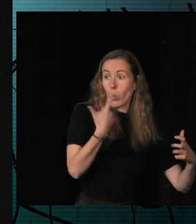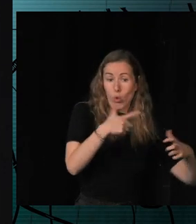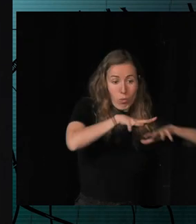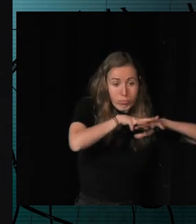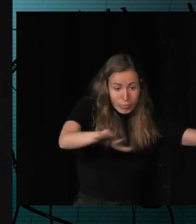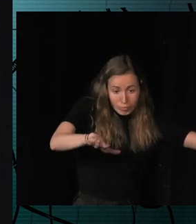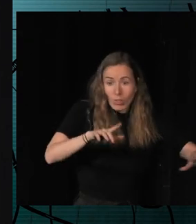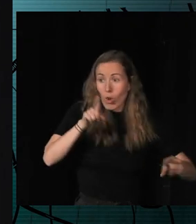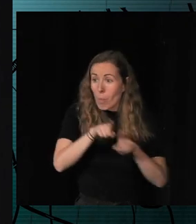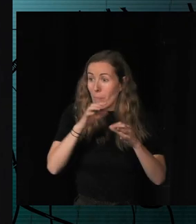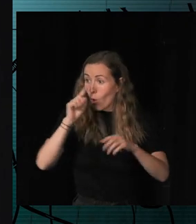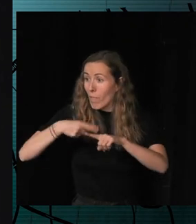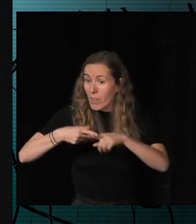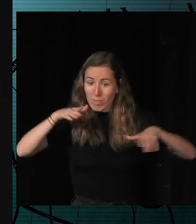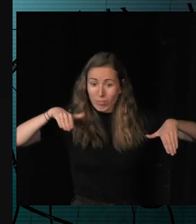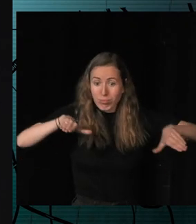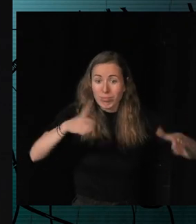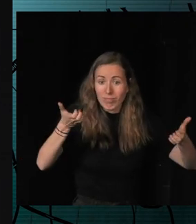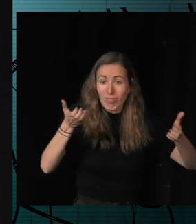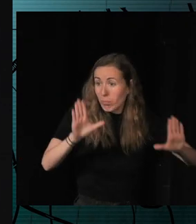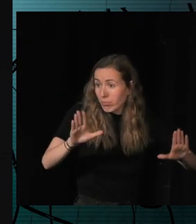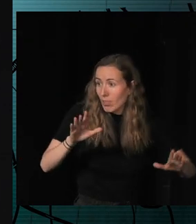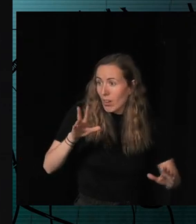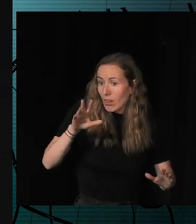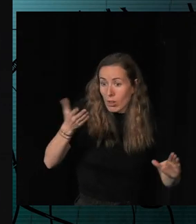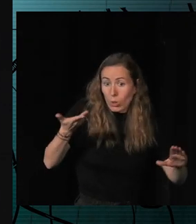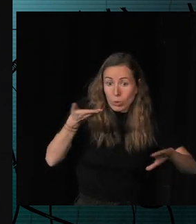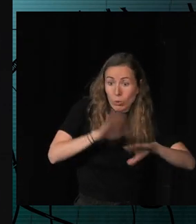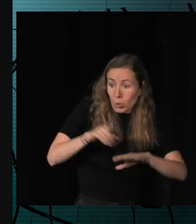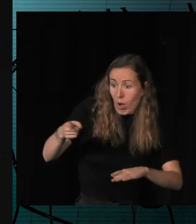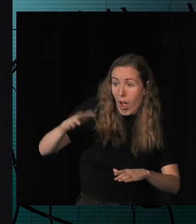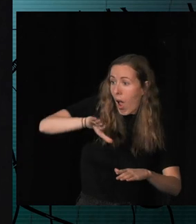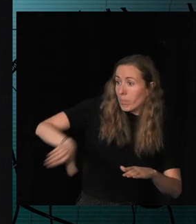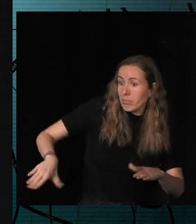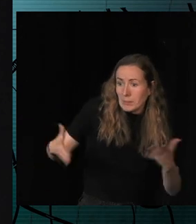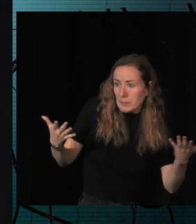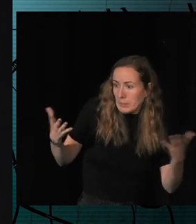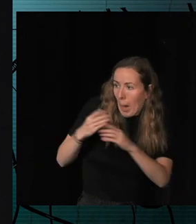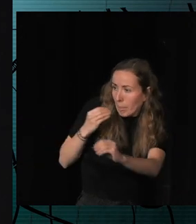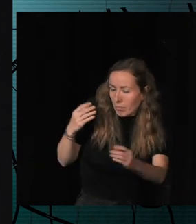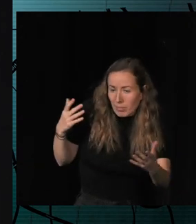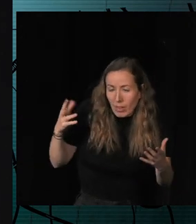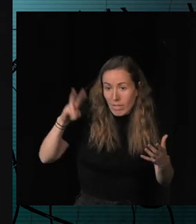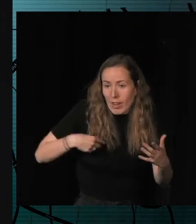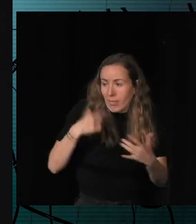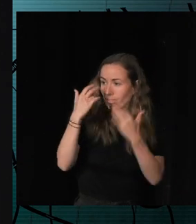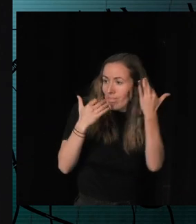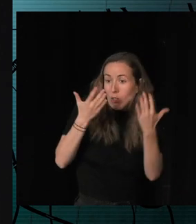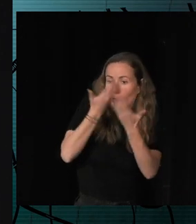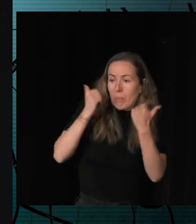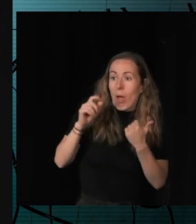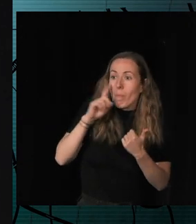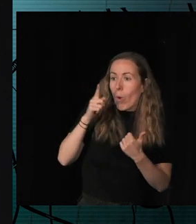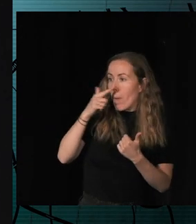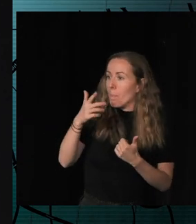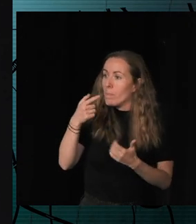2024 c'était l'idée hein donc là je sais pas trop ce qui se passe autour de la postp du film j'espère que c'est rien de grave et qu' en fait il garde juste le suspense